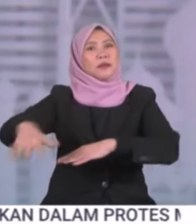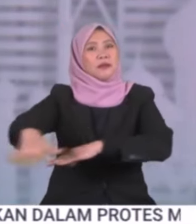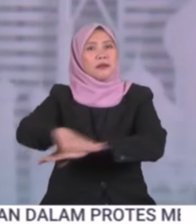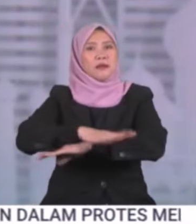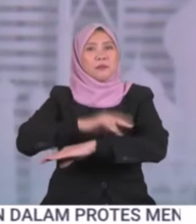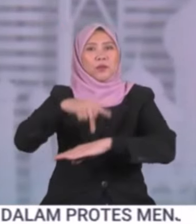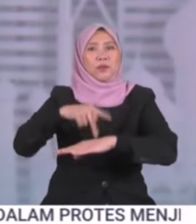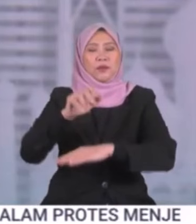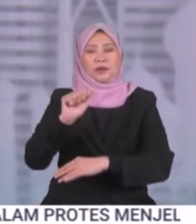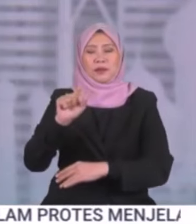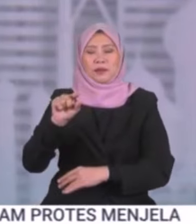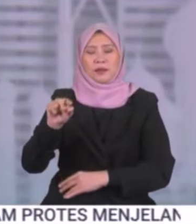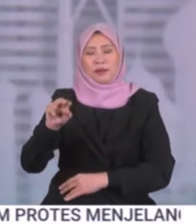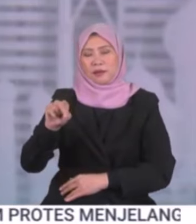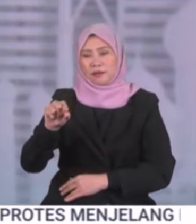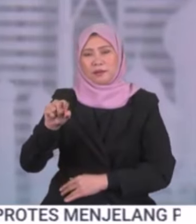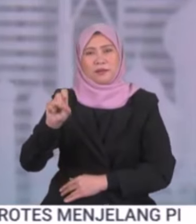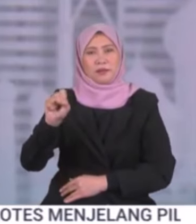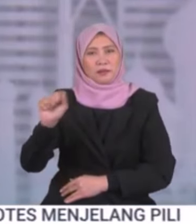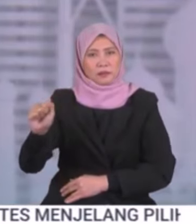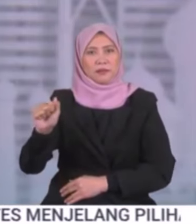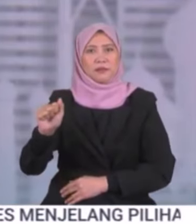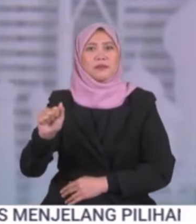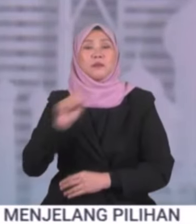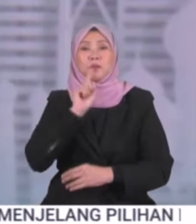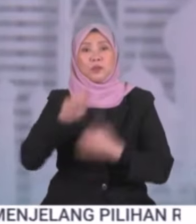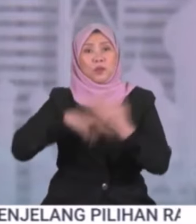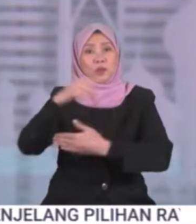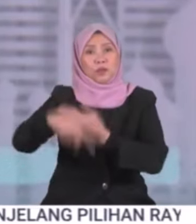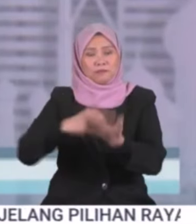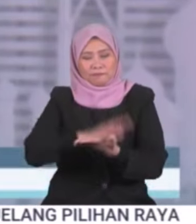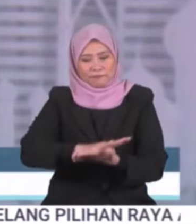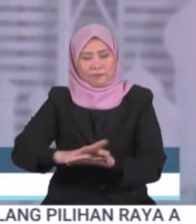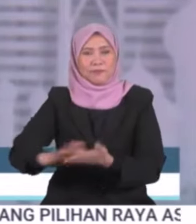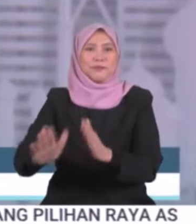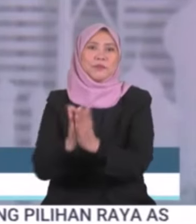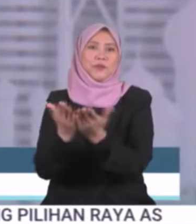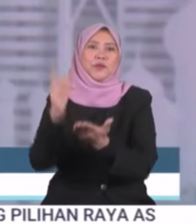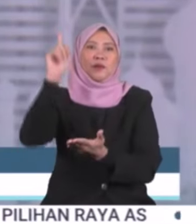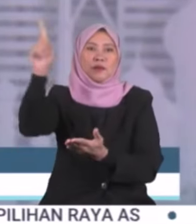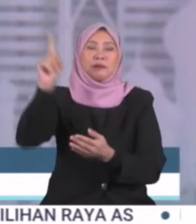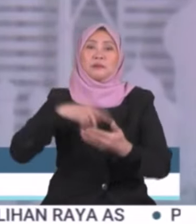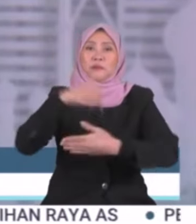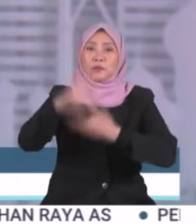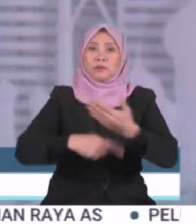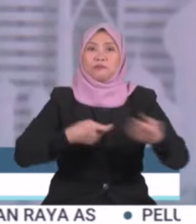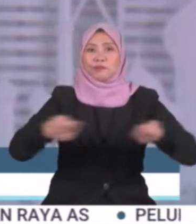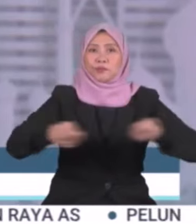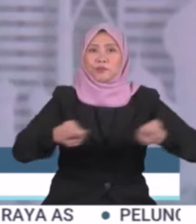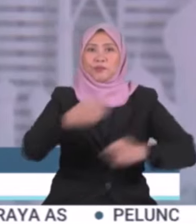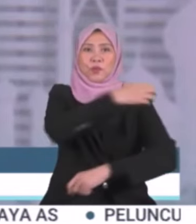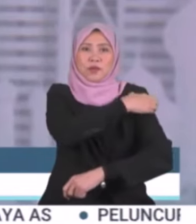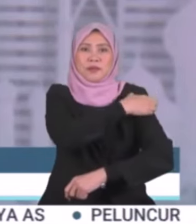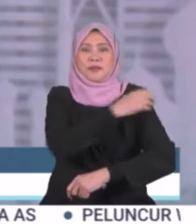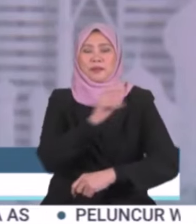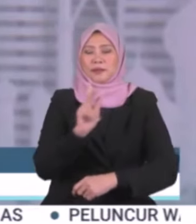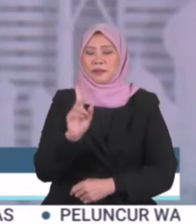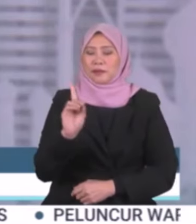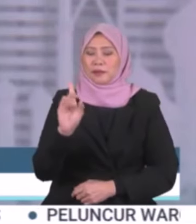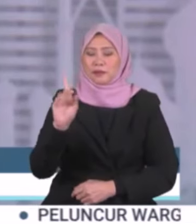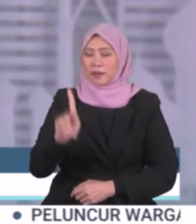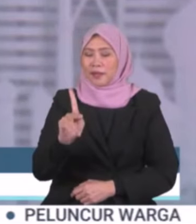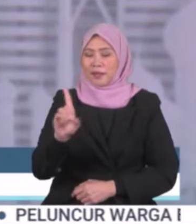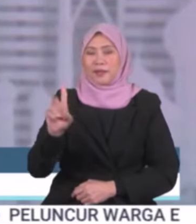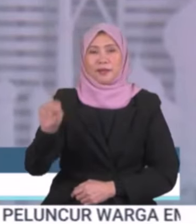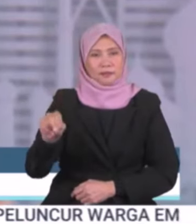program pemuliaan Abu al-quran program yang dikendalikan bahagian penguatkuasaan dan kawalan kementerian dalam negeri kdn